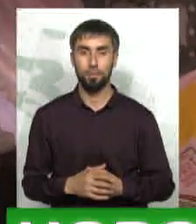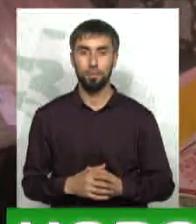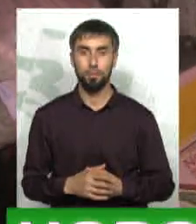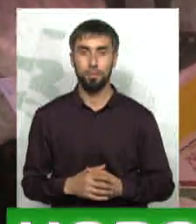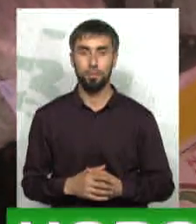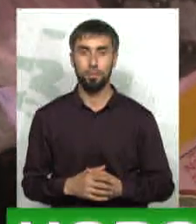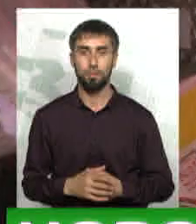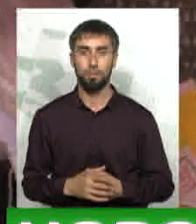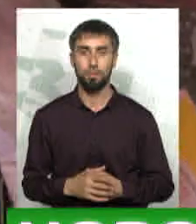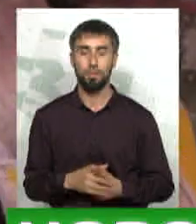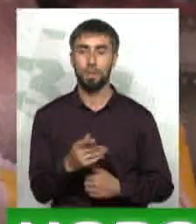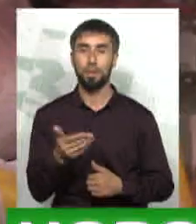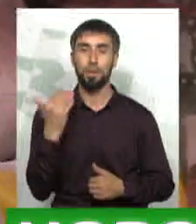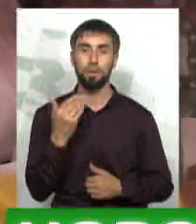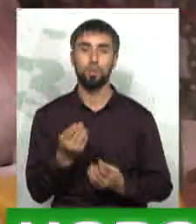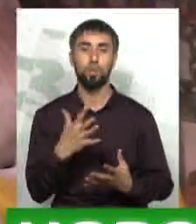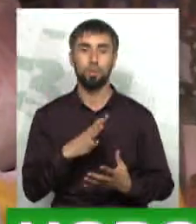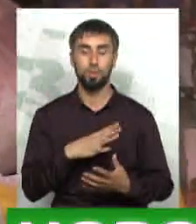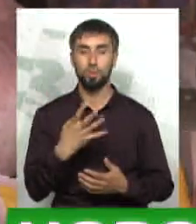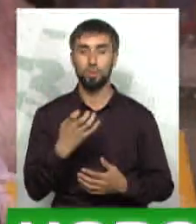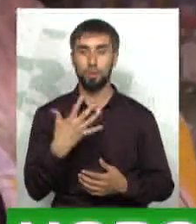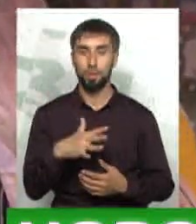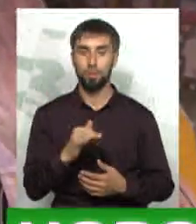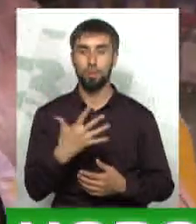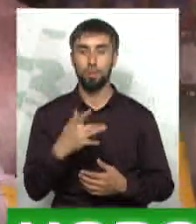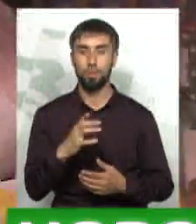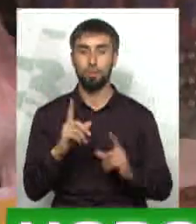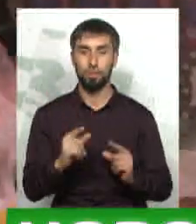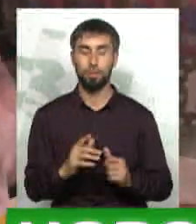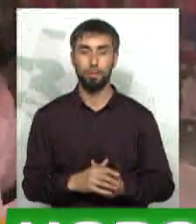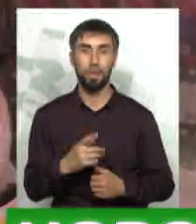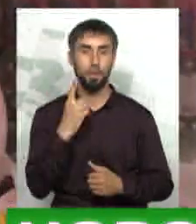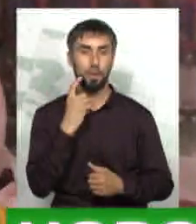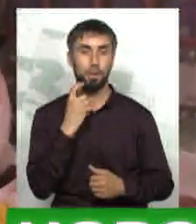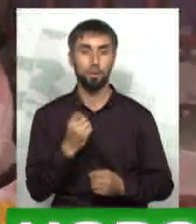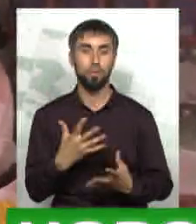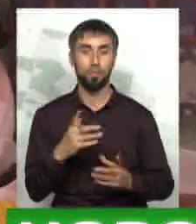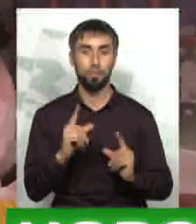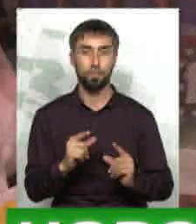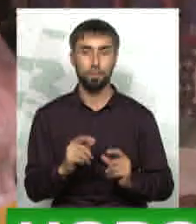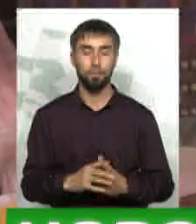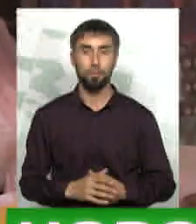где хождем, хок. Ну, 50 рублей. А сахар?